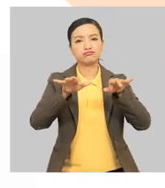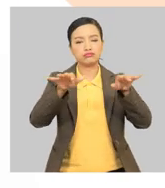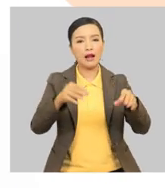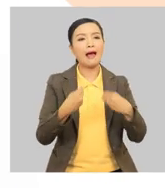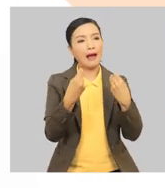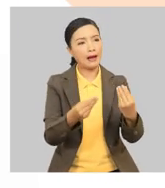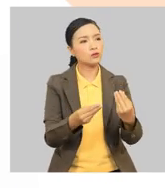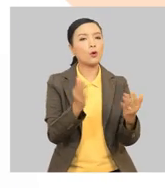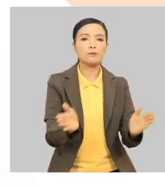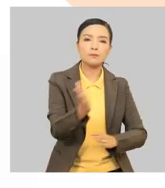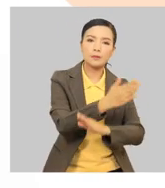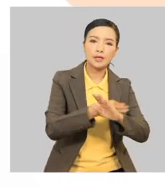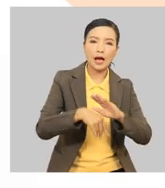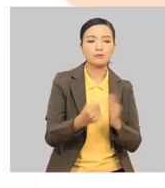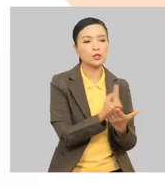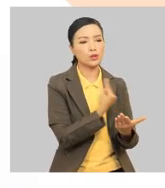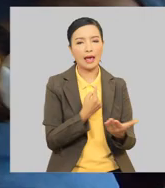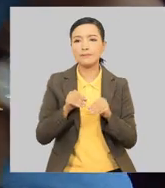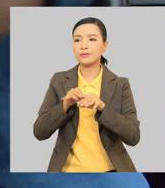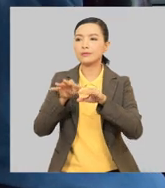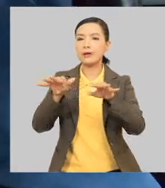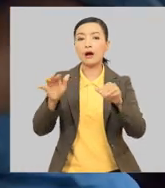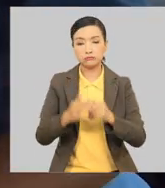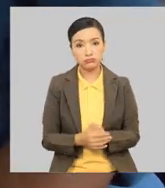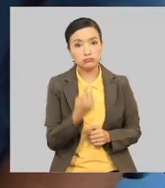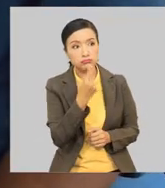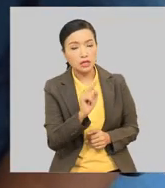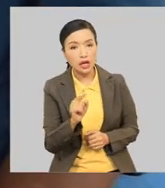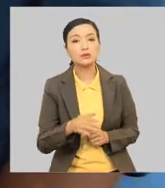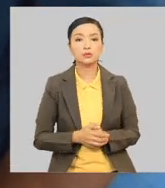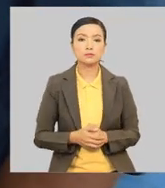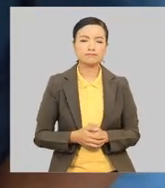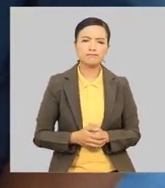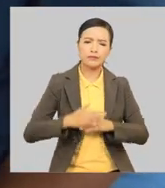คนพิการ ใช่ค่ะ เราเห็นยังไงกับโครงสร้างพื้นฐาน